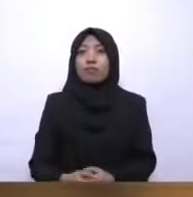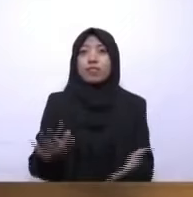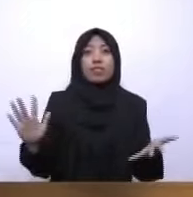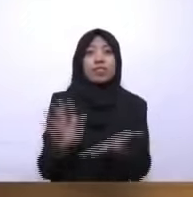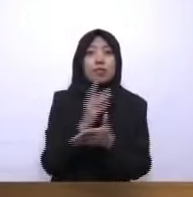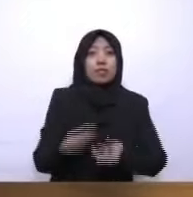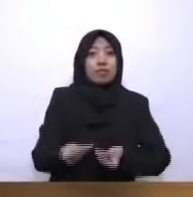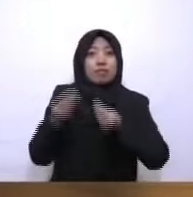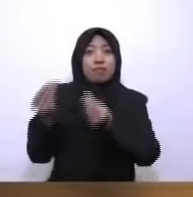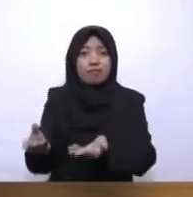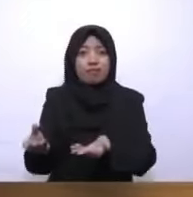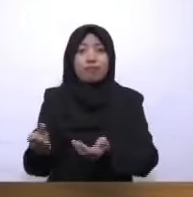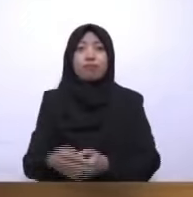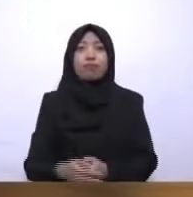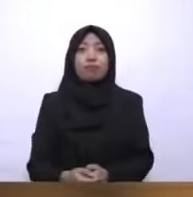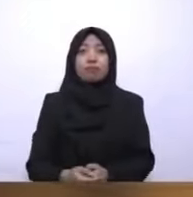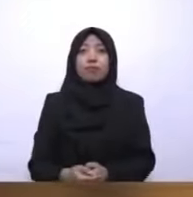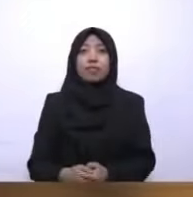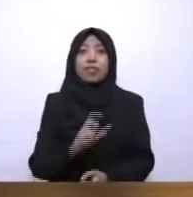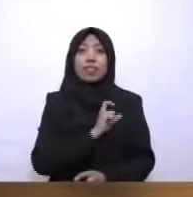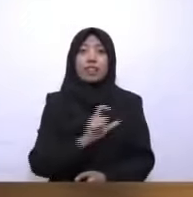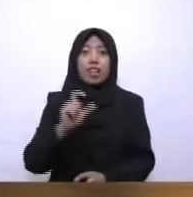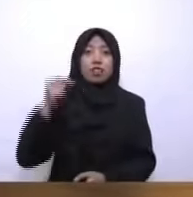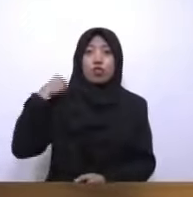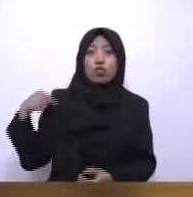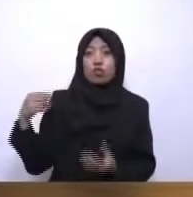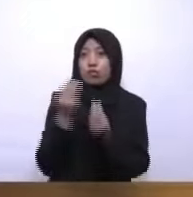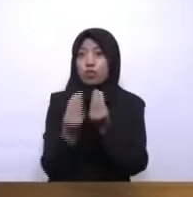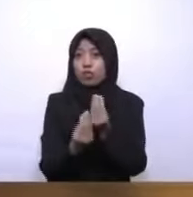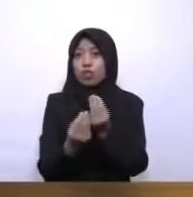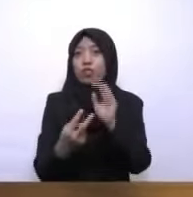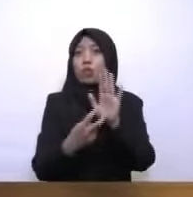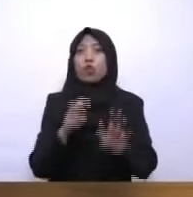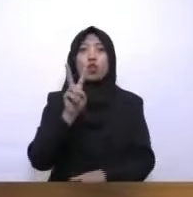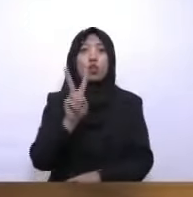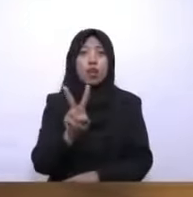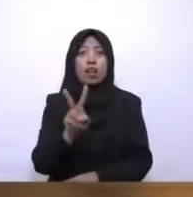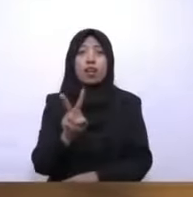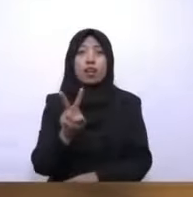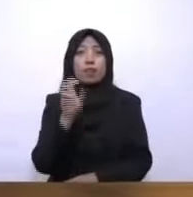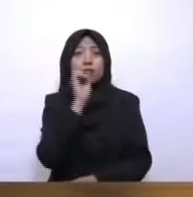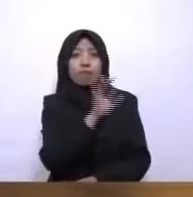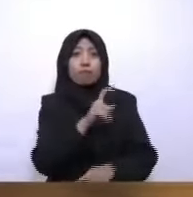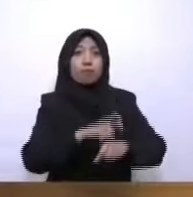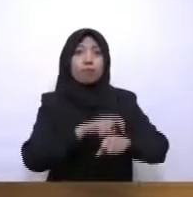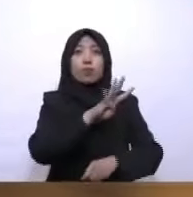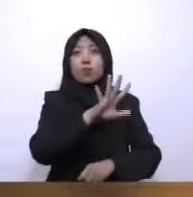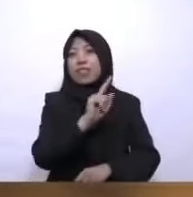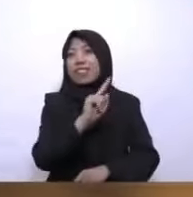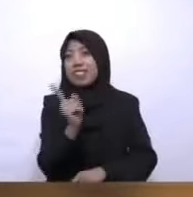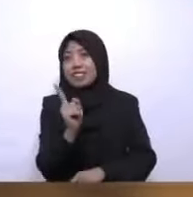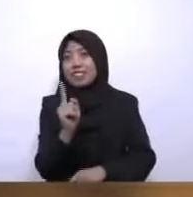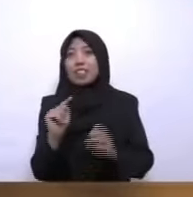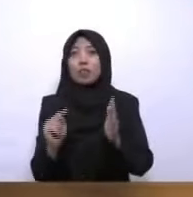berikan kesempatan untuk Cawagub nomor urut 2 menanggapi dalam waktu 45 detik dimulai sejak